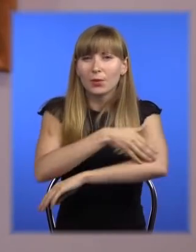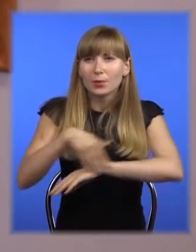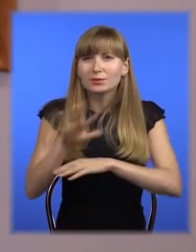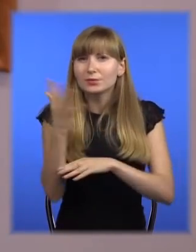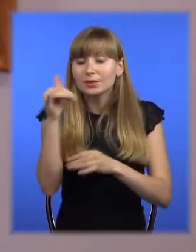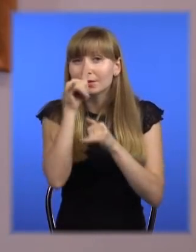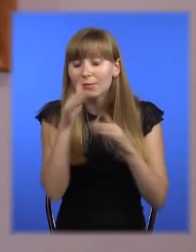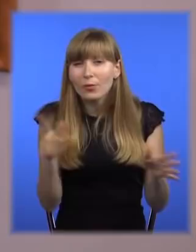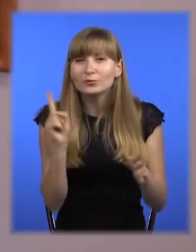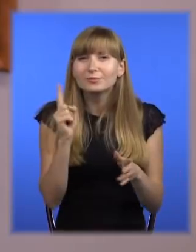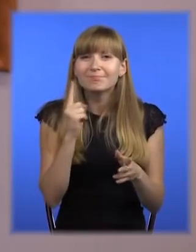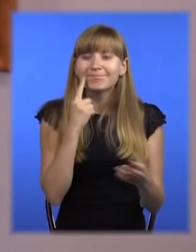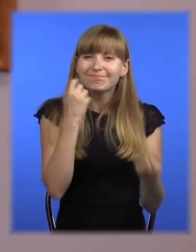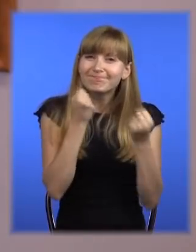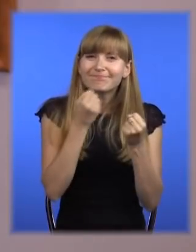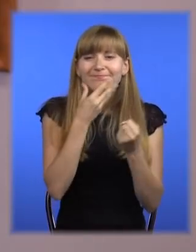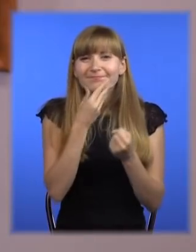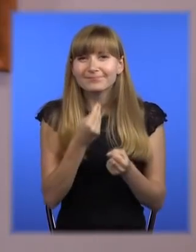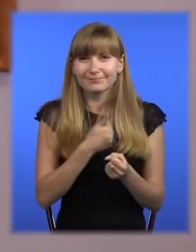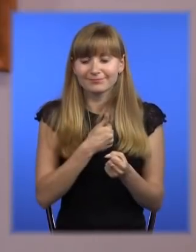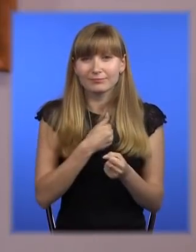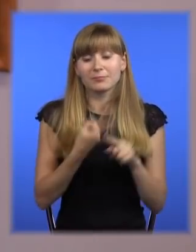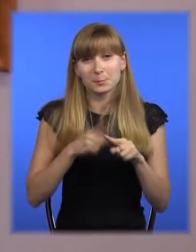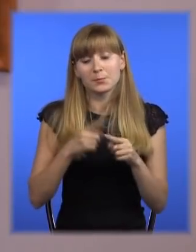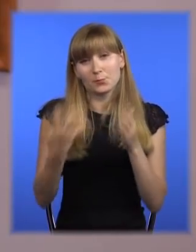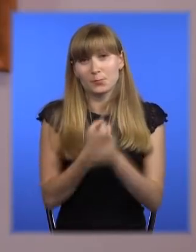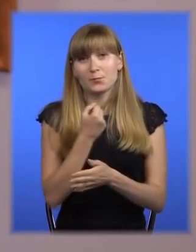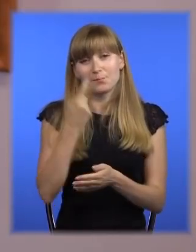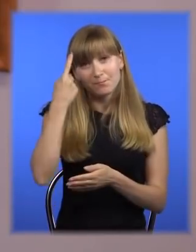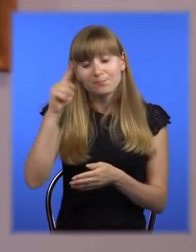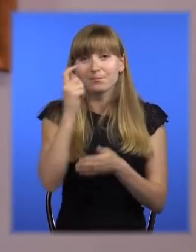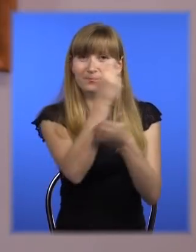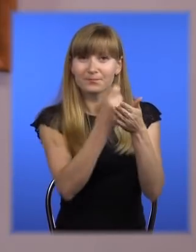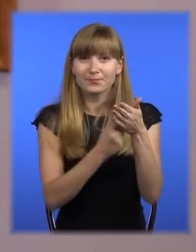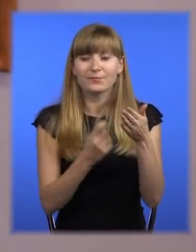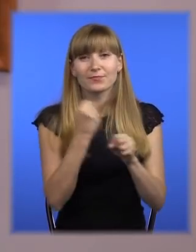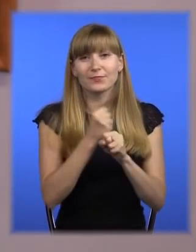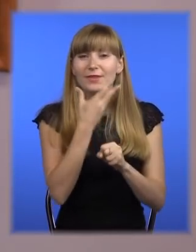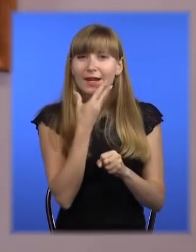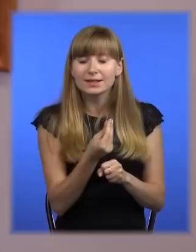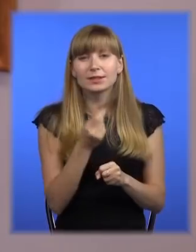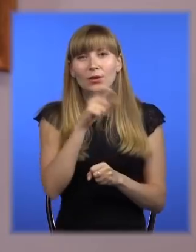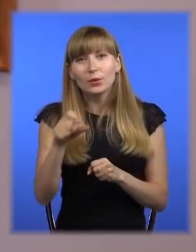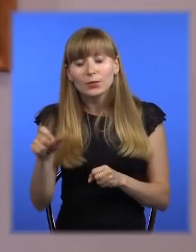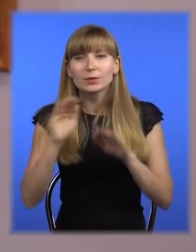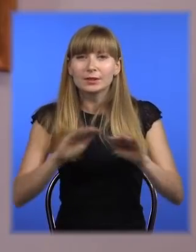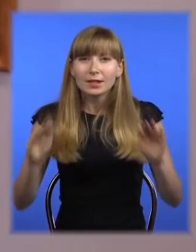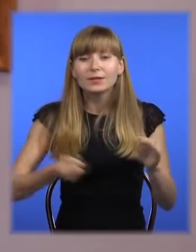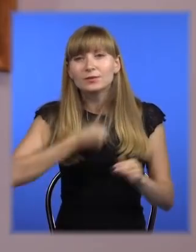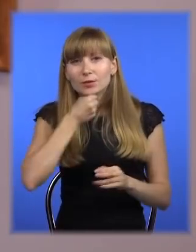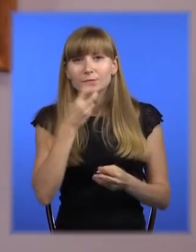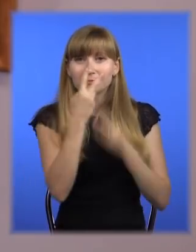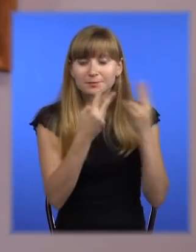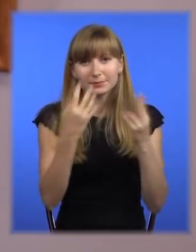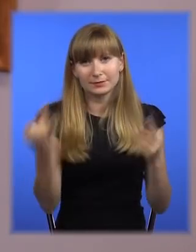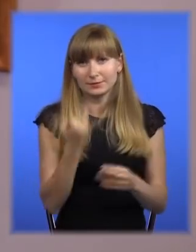хотелось яркого и красивого. Получилась такая вот выставка. Она интересна будет не только для взрослых, а и для детей интересна. Я